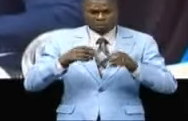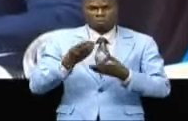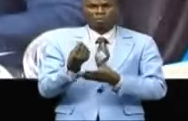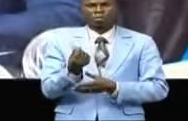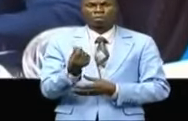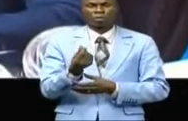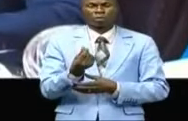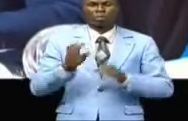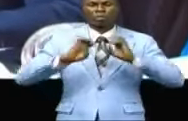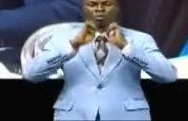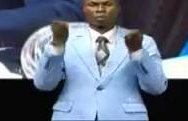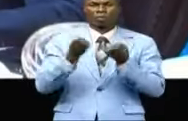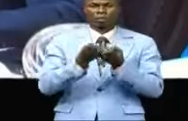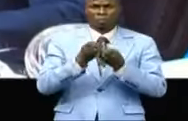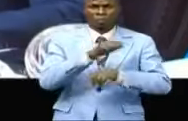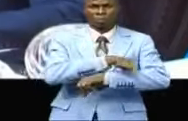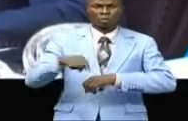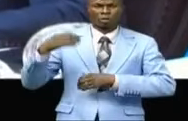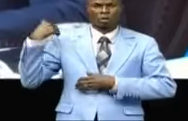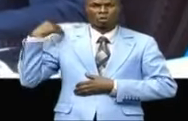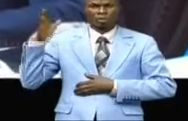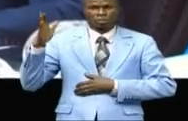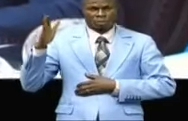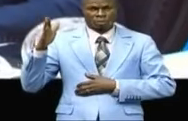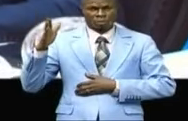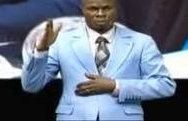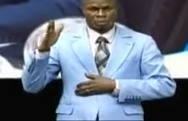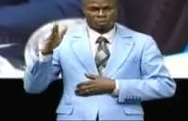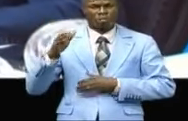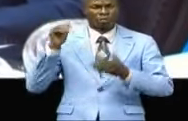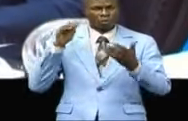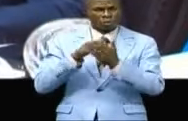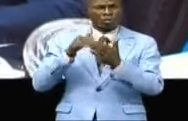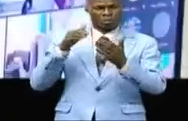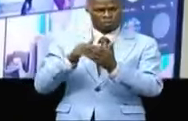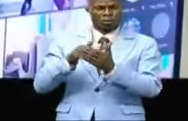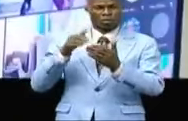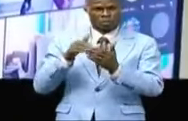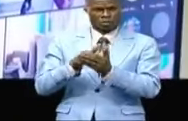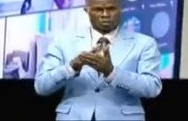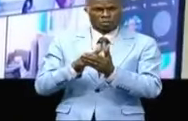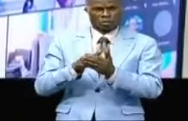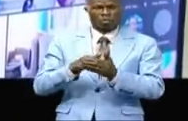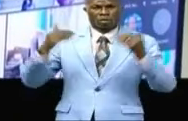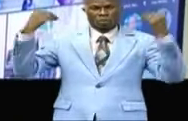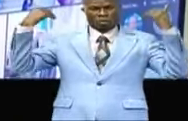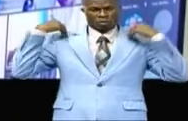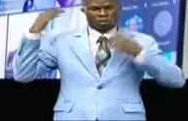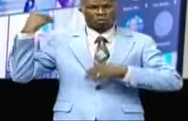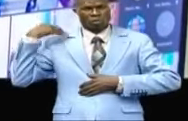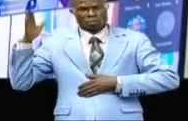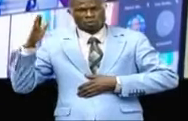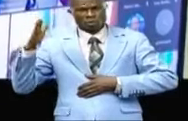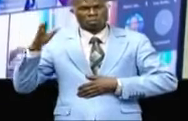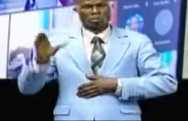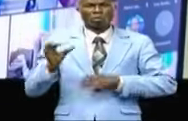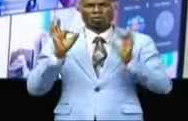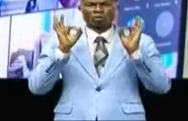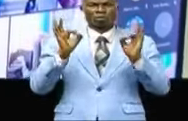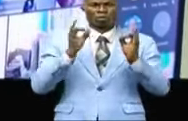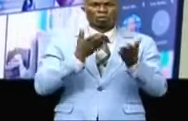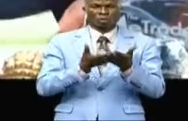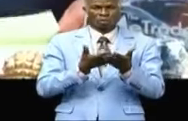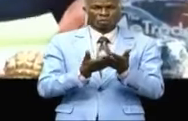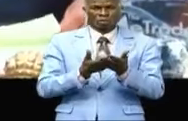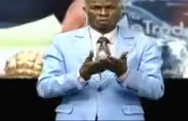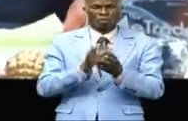des entreprises et établissements publics font état de pressions exercées par les mandataires publics nouvellement nommés pour